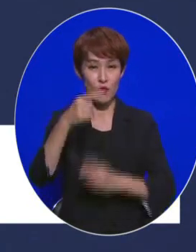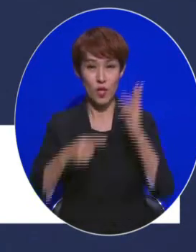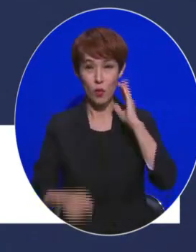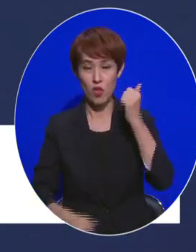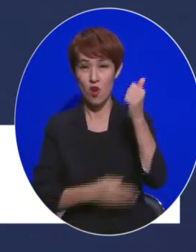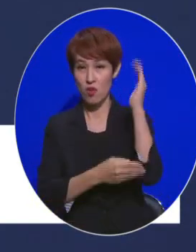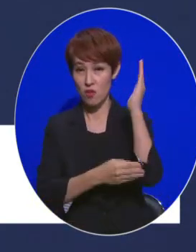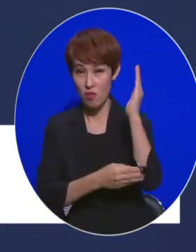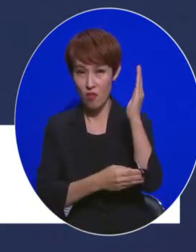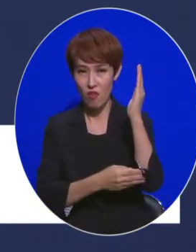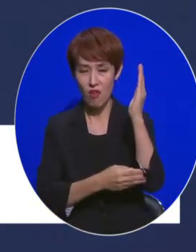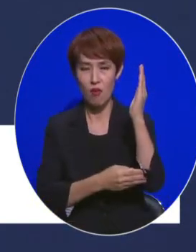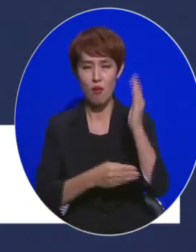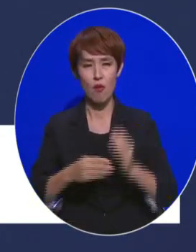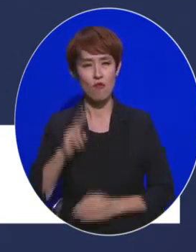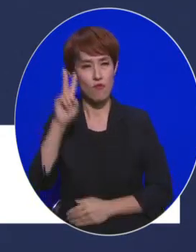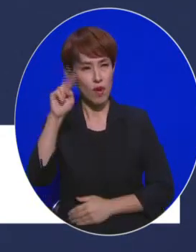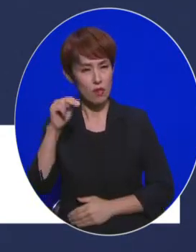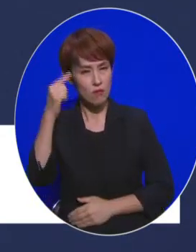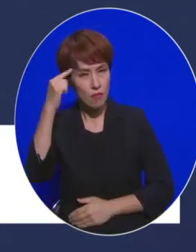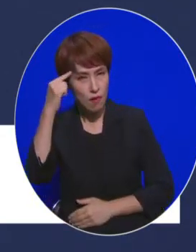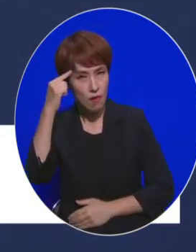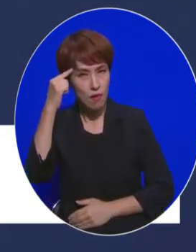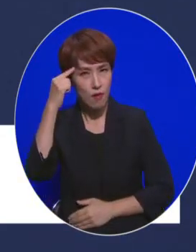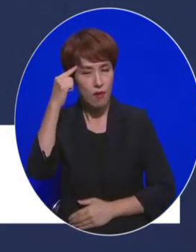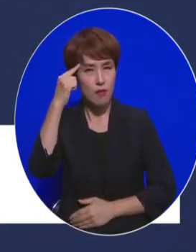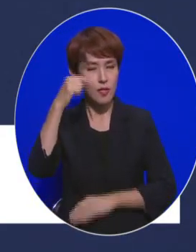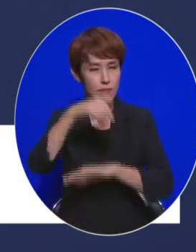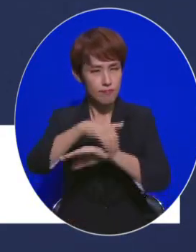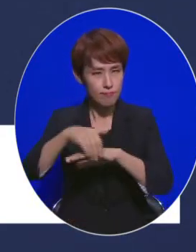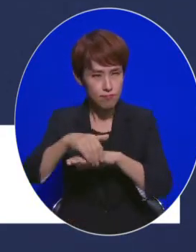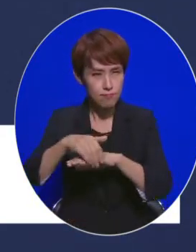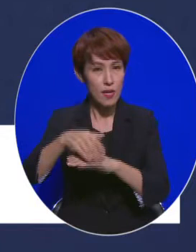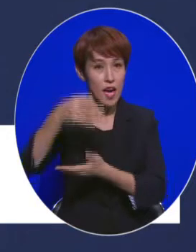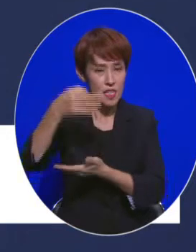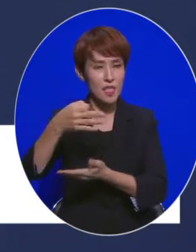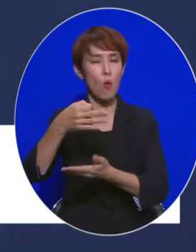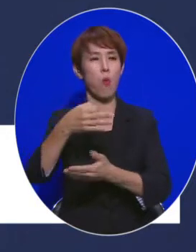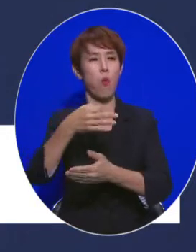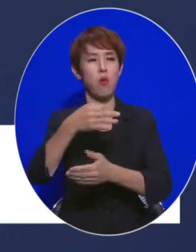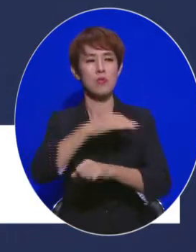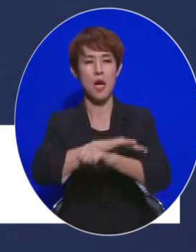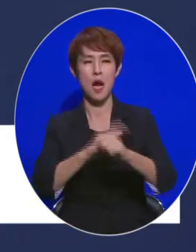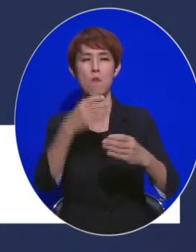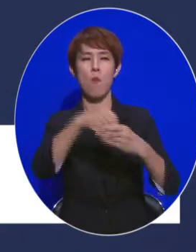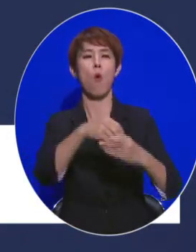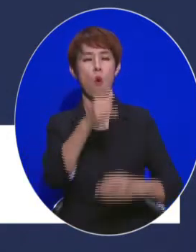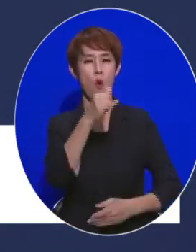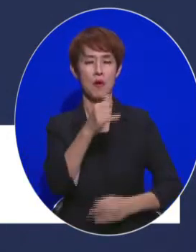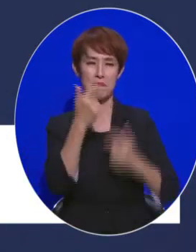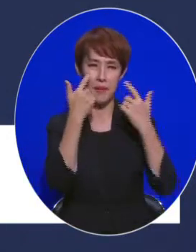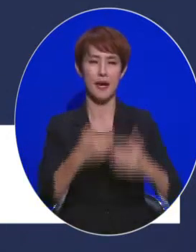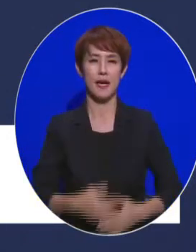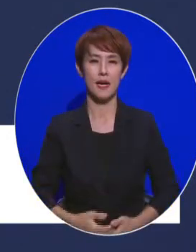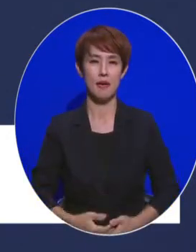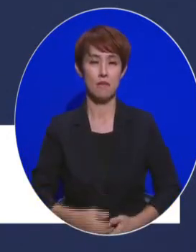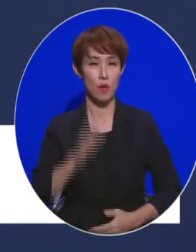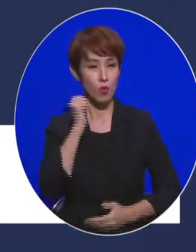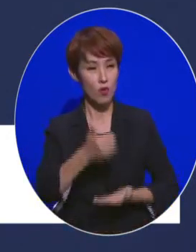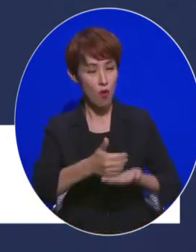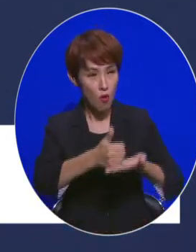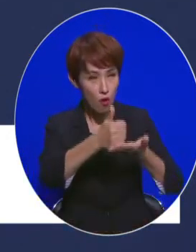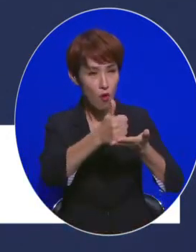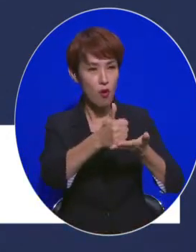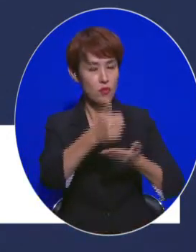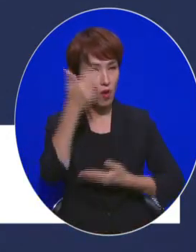대통령의 연설은 저희가 가진 생각과 전략, 가치를 정확하게 반영하고 있다. 대통령님의 국정